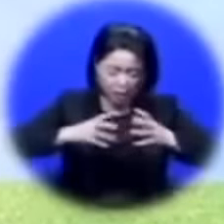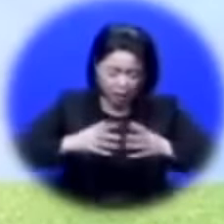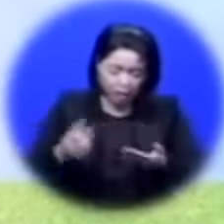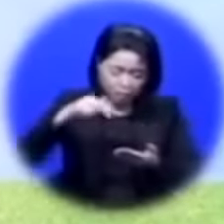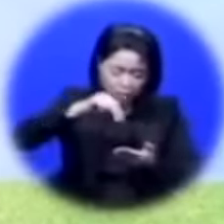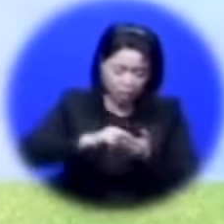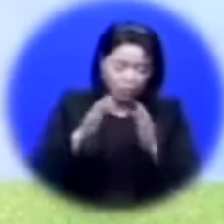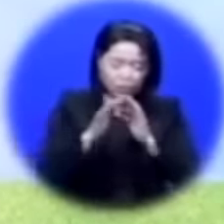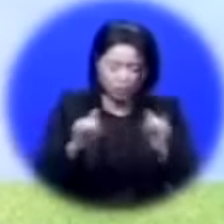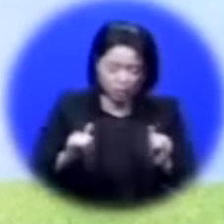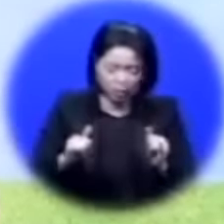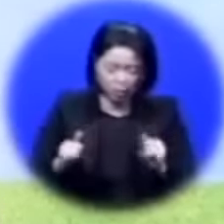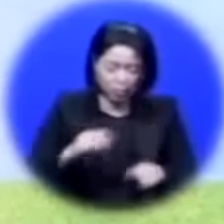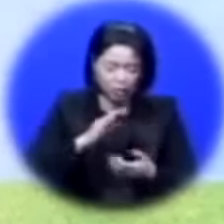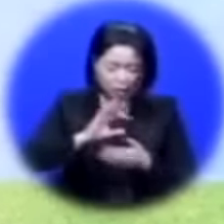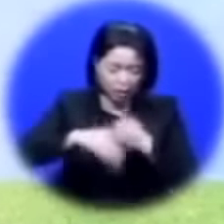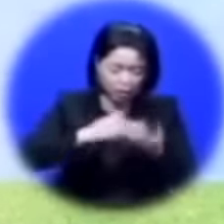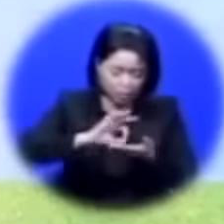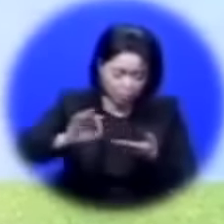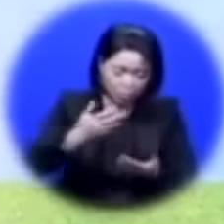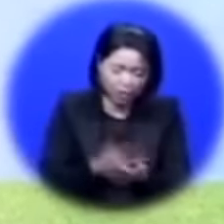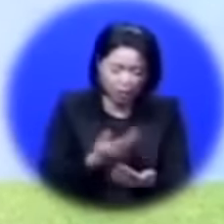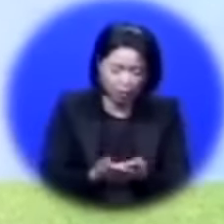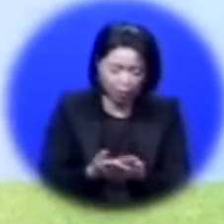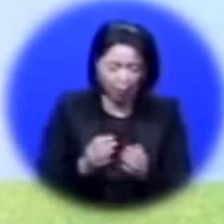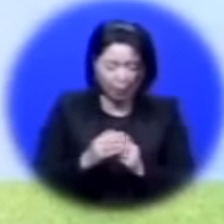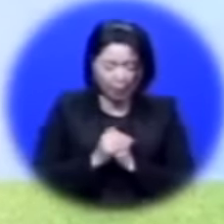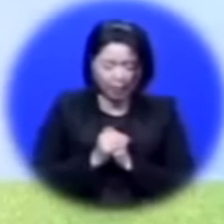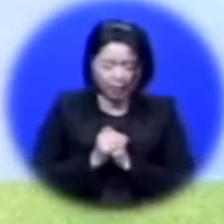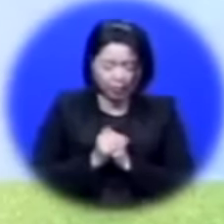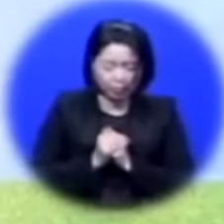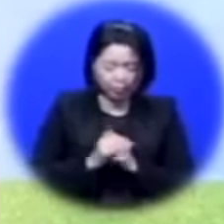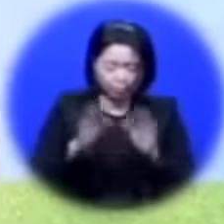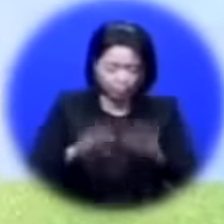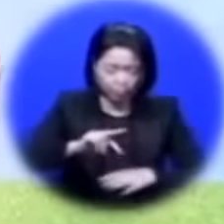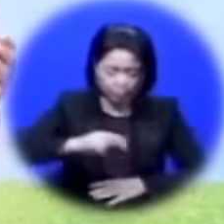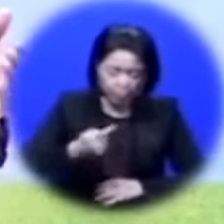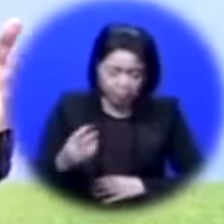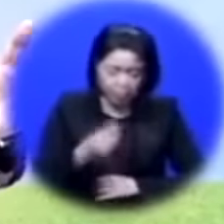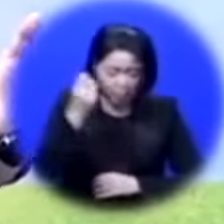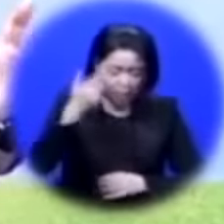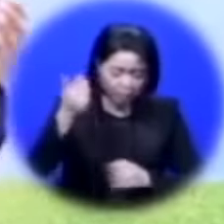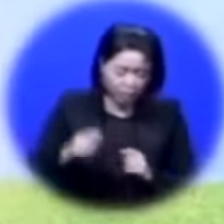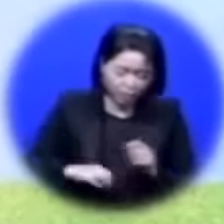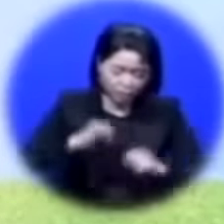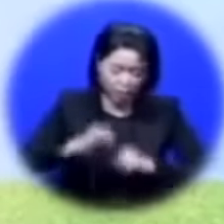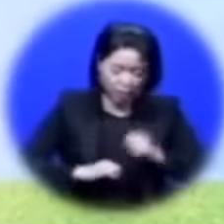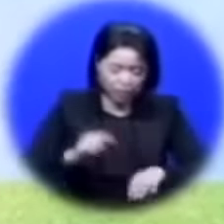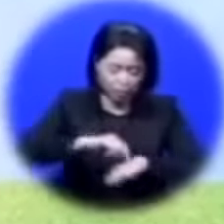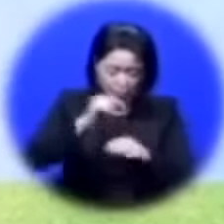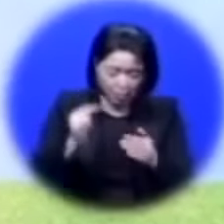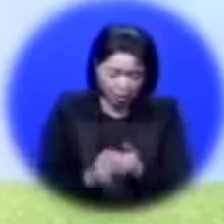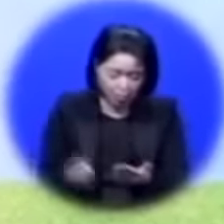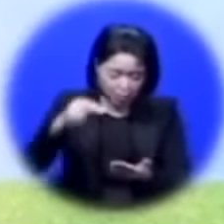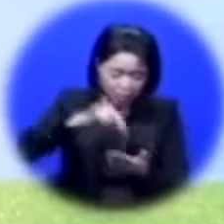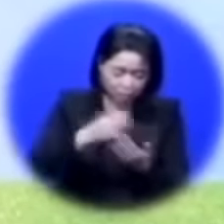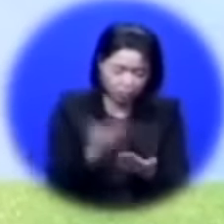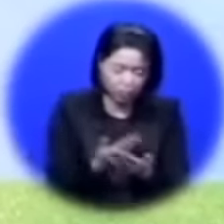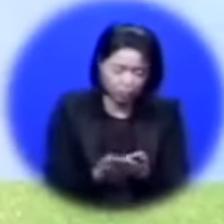자들로 하나님 쓰임받게 하여 주시옵소서 오늘도 성령의 역사로 심령을 일으켜